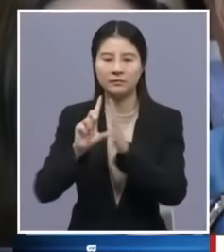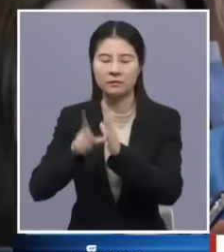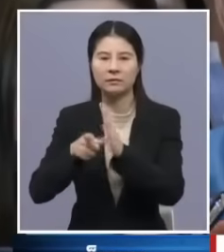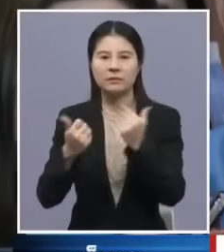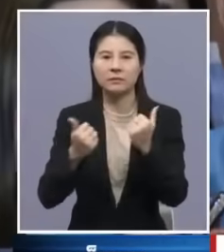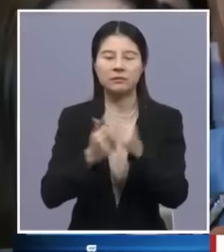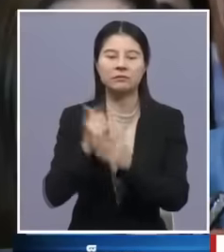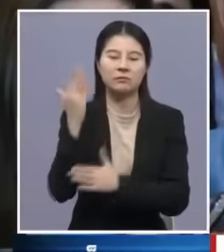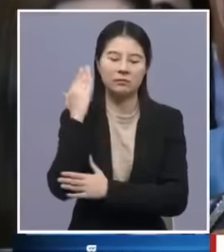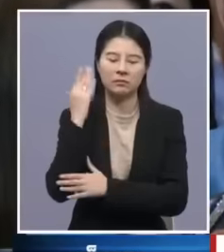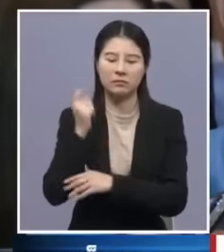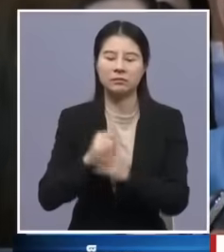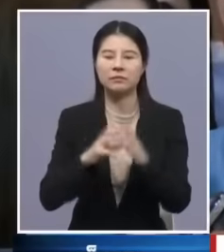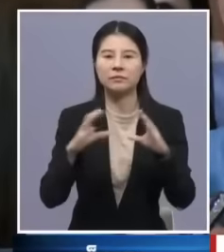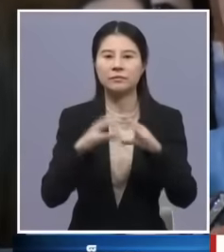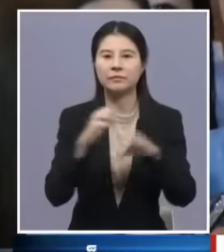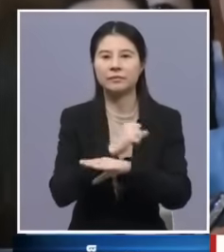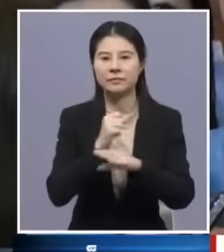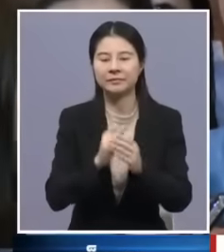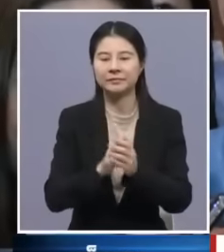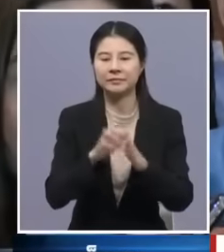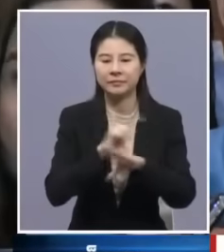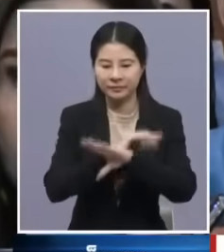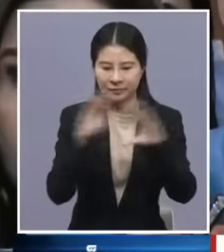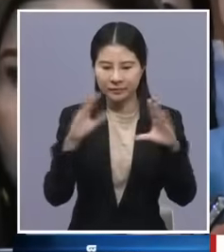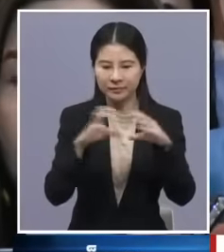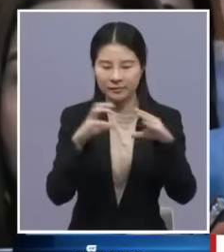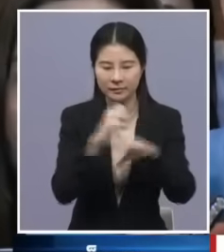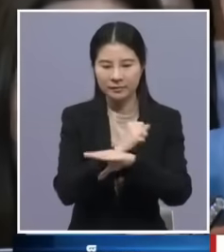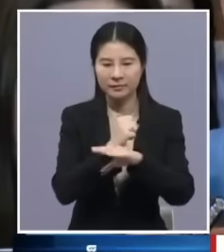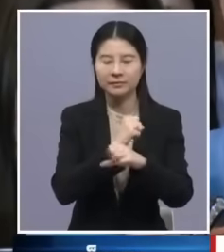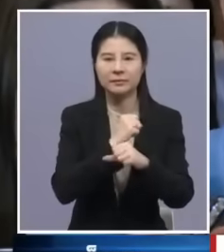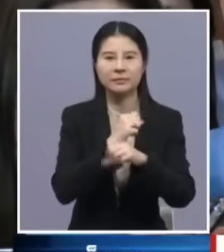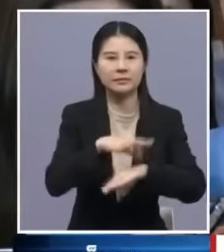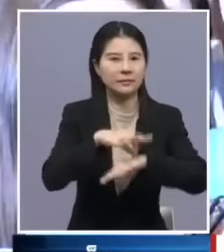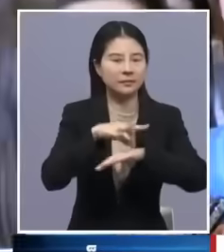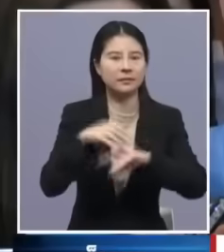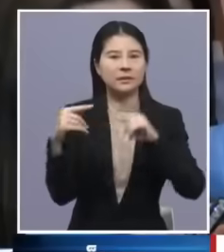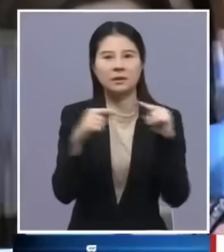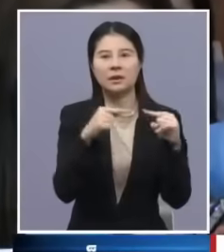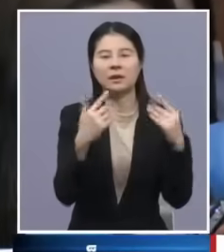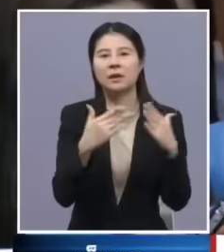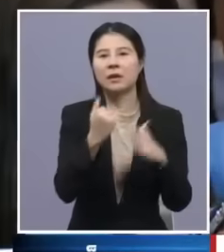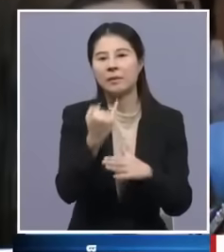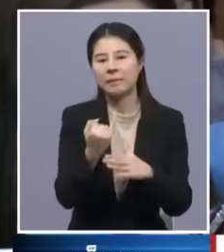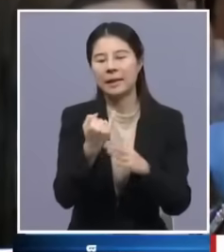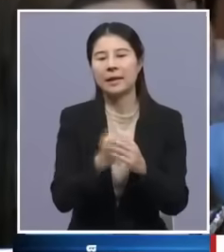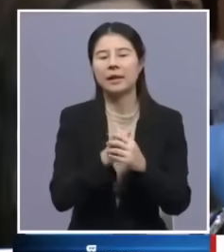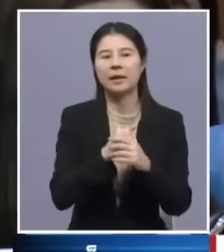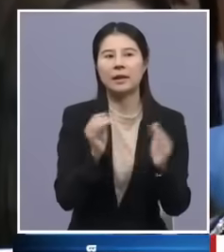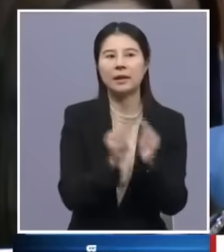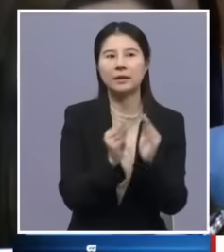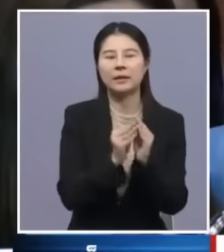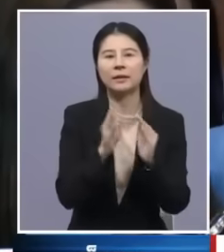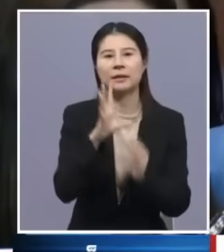าจะเลิกเล่นการเมืองตลอดชีวิตถ้าหากพ ร รคประชาธิปัตย์พ่ายแพ้ใช่ไหมแล้วสุดท้ายผลการเลือกตั้งที่ผ่านมาเป็นยังไงจากตอนปี62ได้มา52